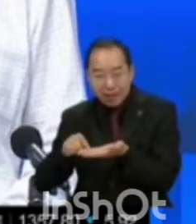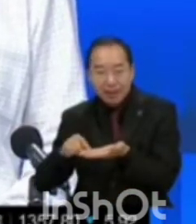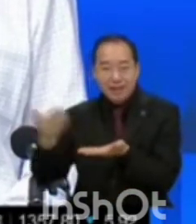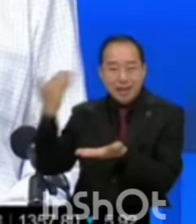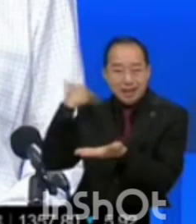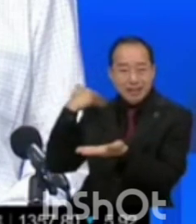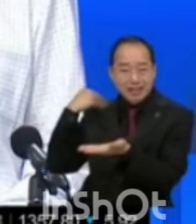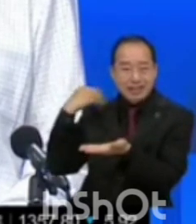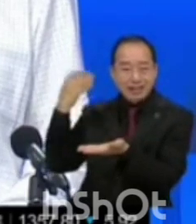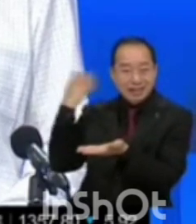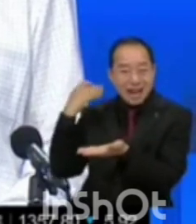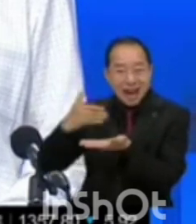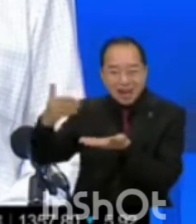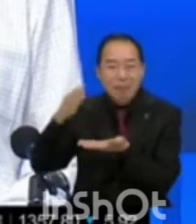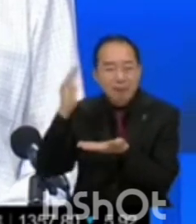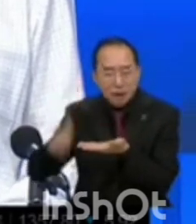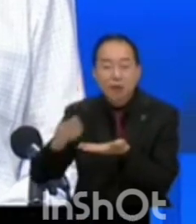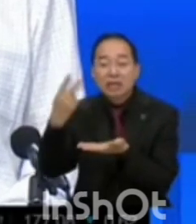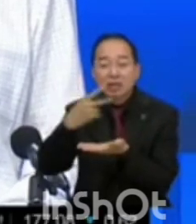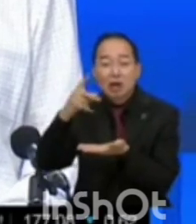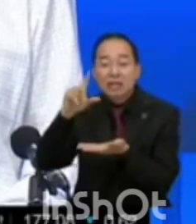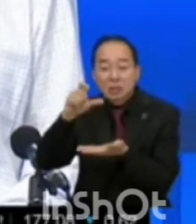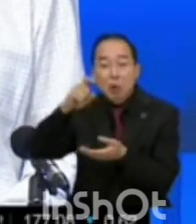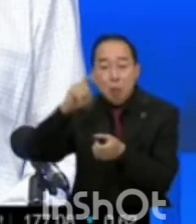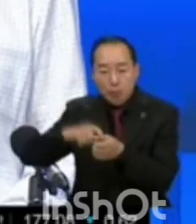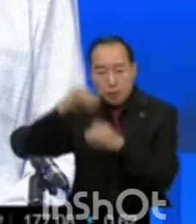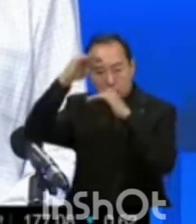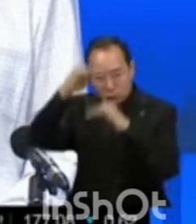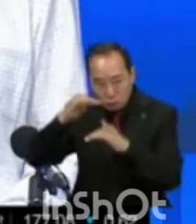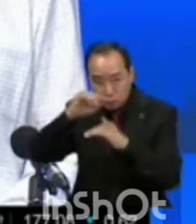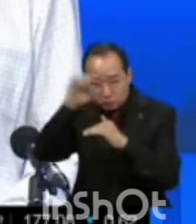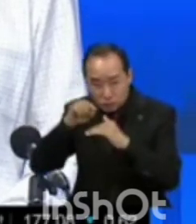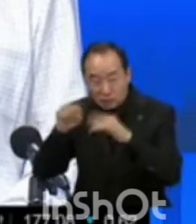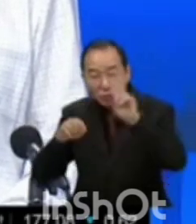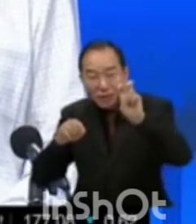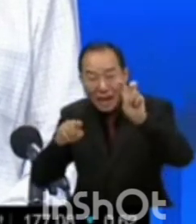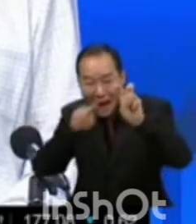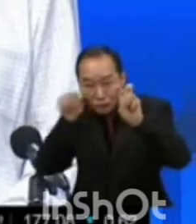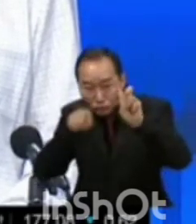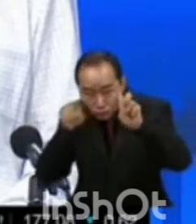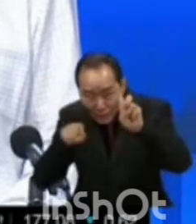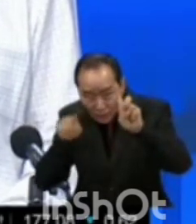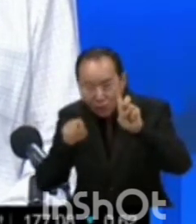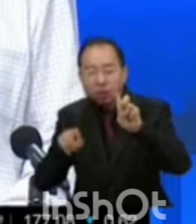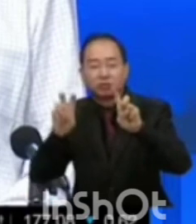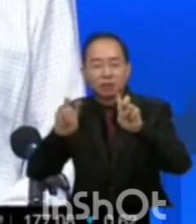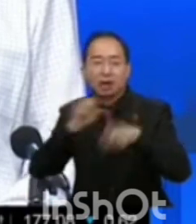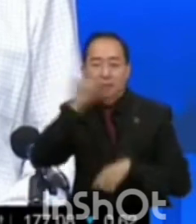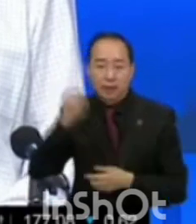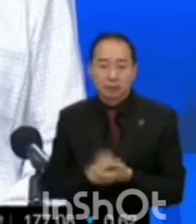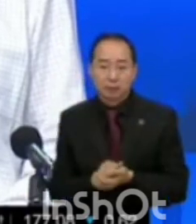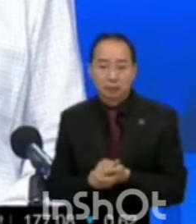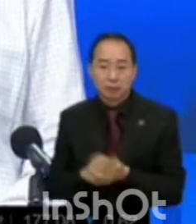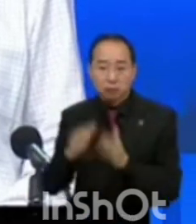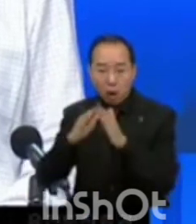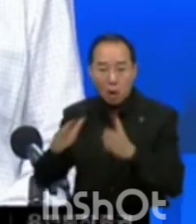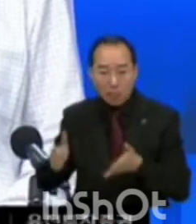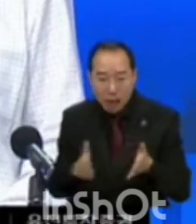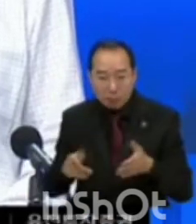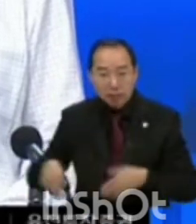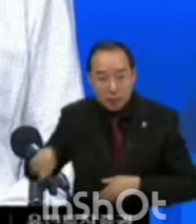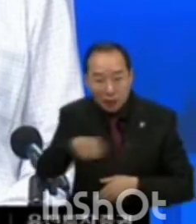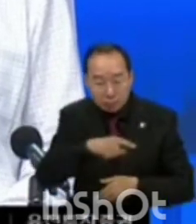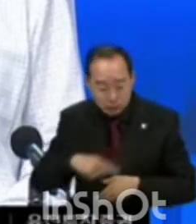받았습니다. 그리고 당시에 전남 도민들의 도정에 대한 만족도는 꽤 높은 편이었다 이